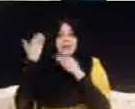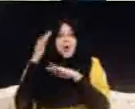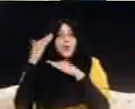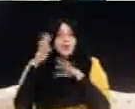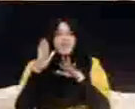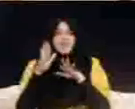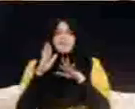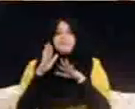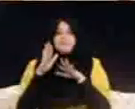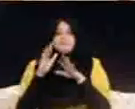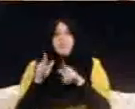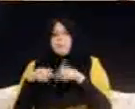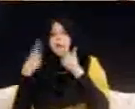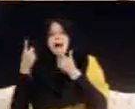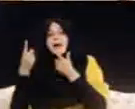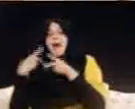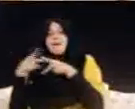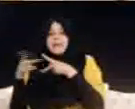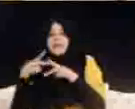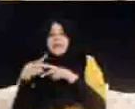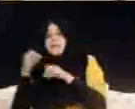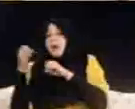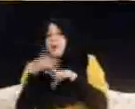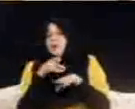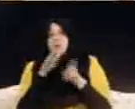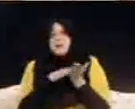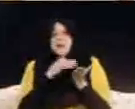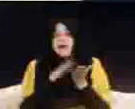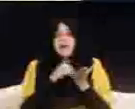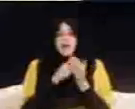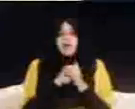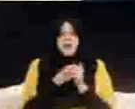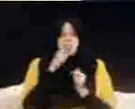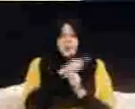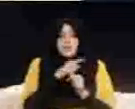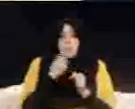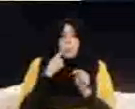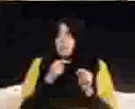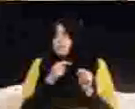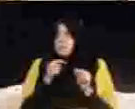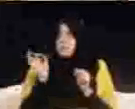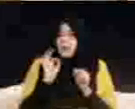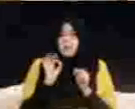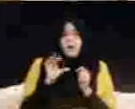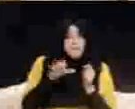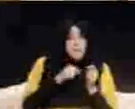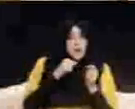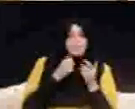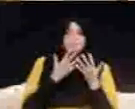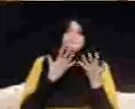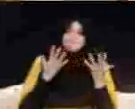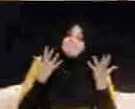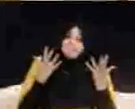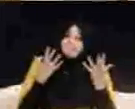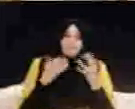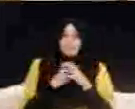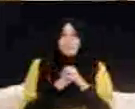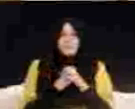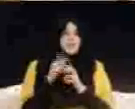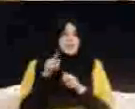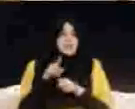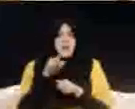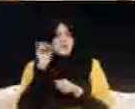القريه الارض نتاعو ولا كذا، اللي راه في الغربه، اللي ربما ساكن في ولايه بعيده من ولايه الوطن،